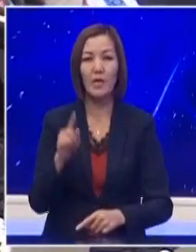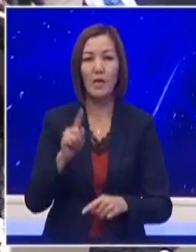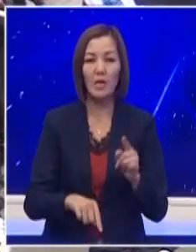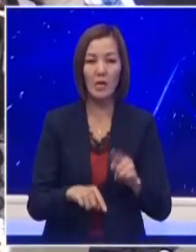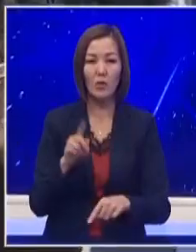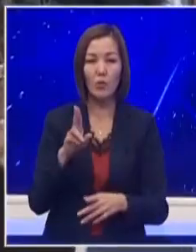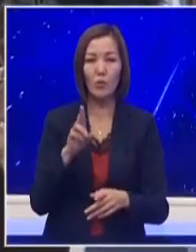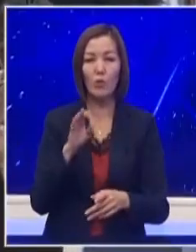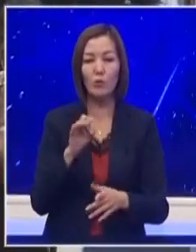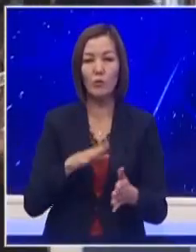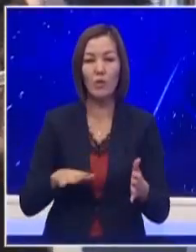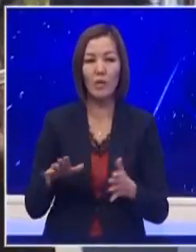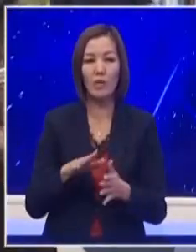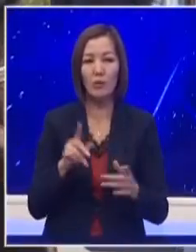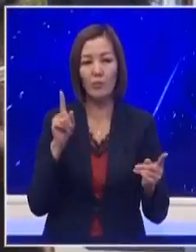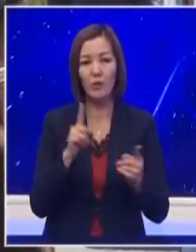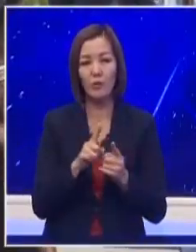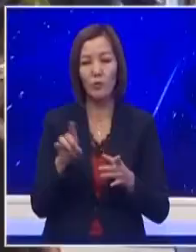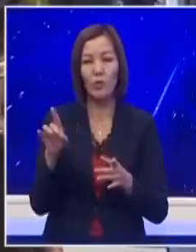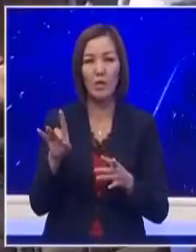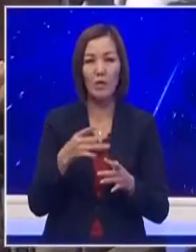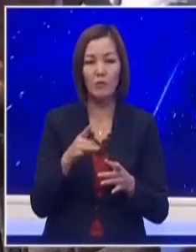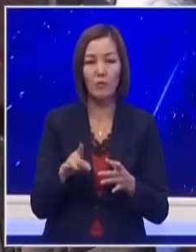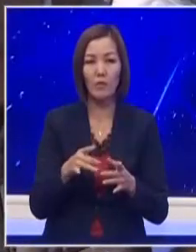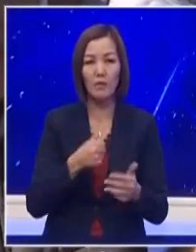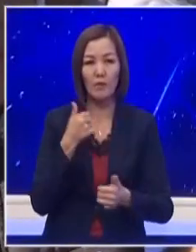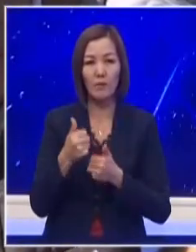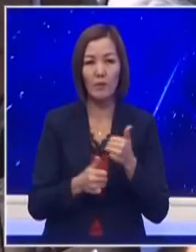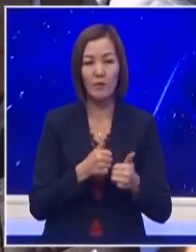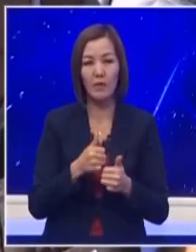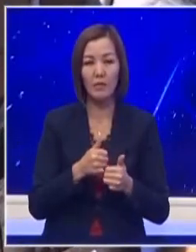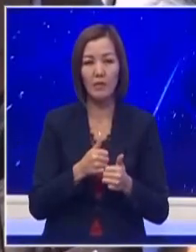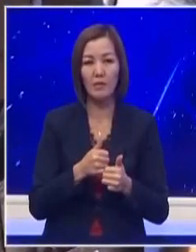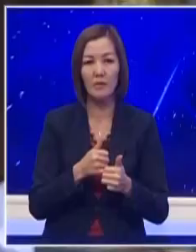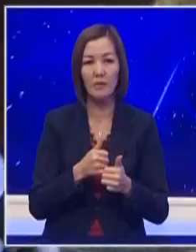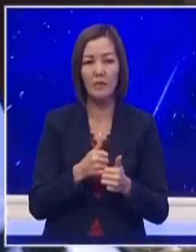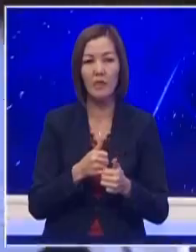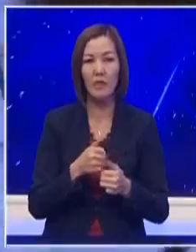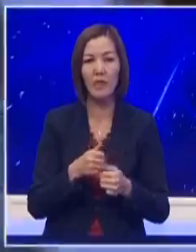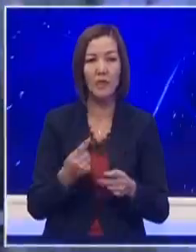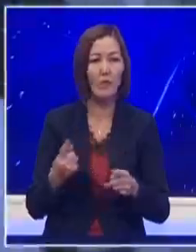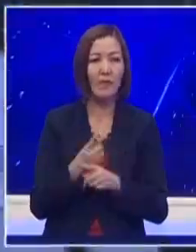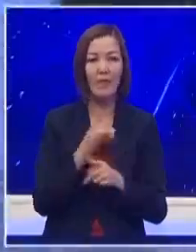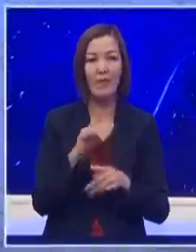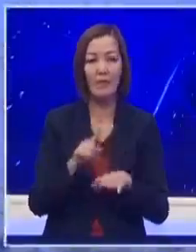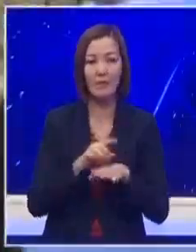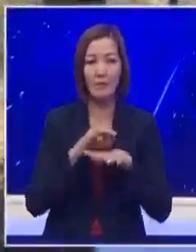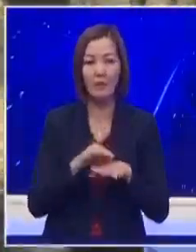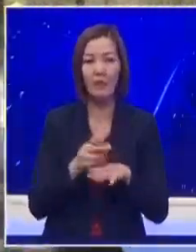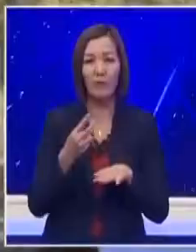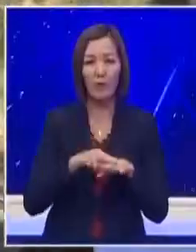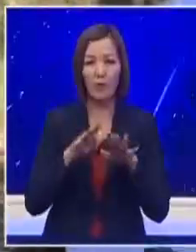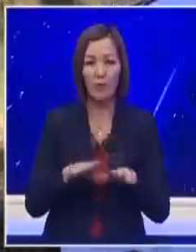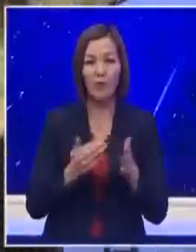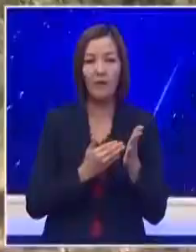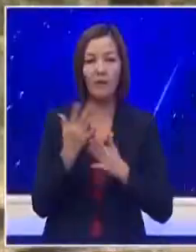куксуский район с большим размахом встретил призеров республиканского первенства этот марафон не имеет аналогов и оттого даже второе место в нем